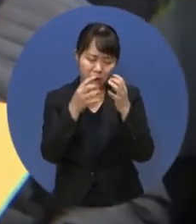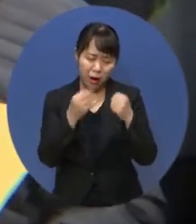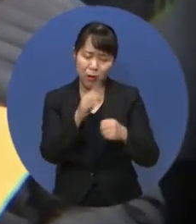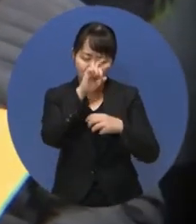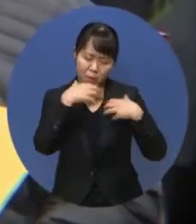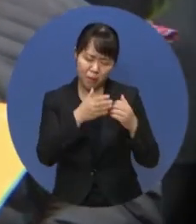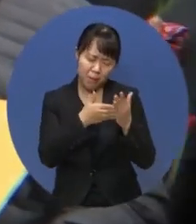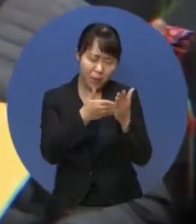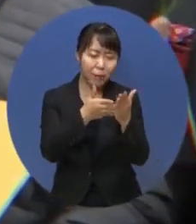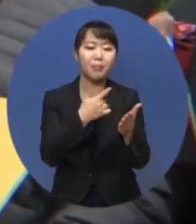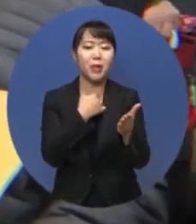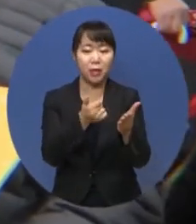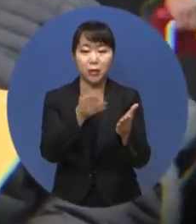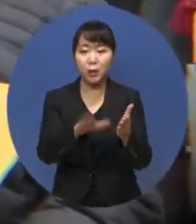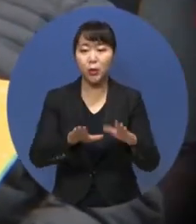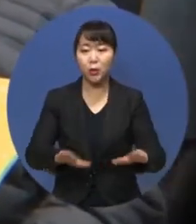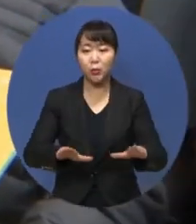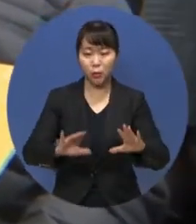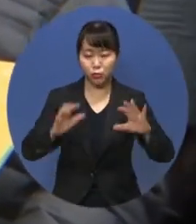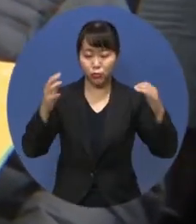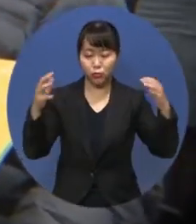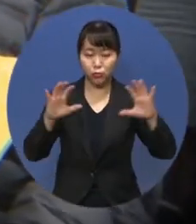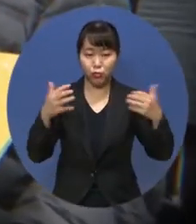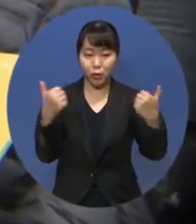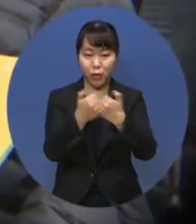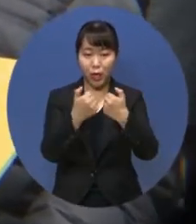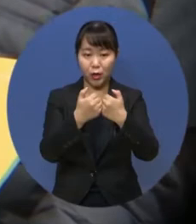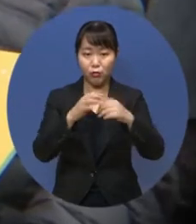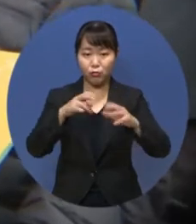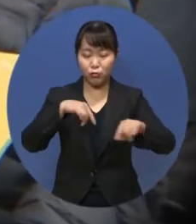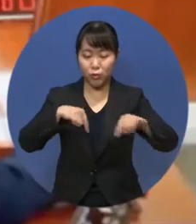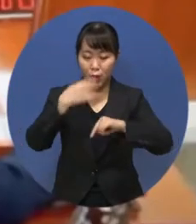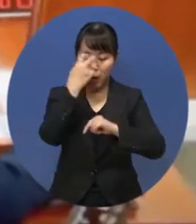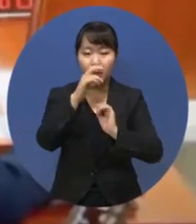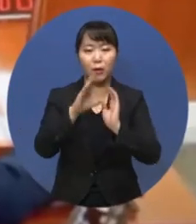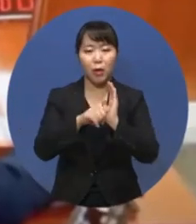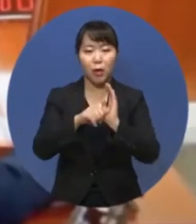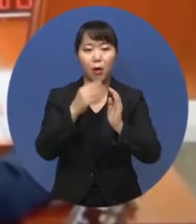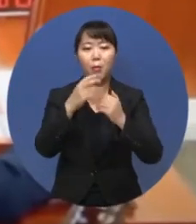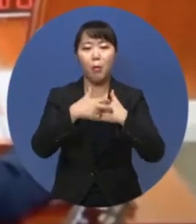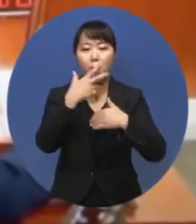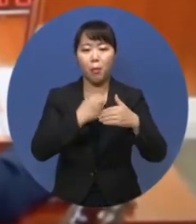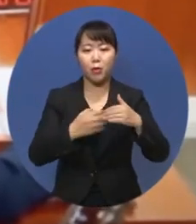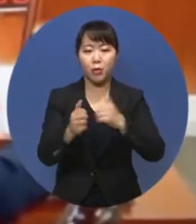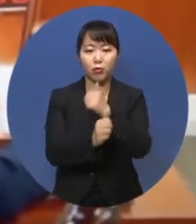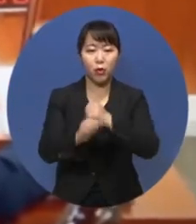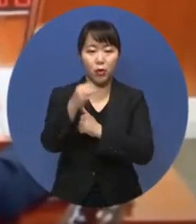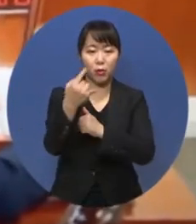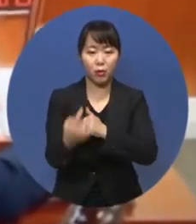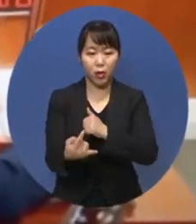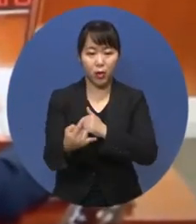촉구했습니다. 하지만 이번 국회 국정감사에서 보건복지위원회 고영인 의원이